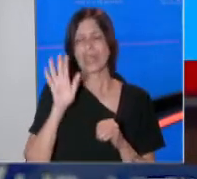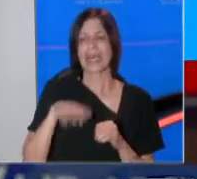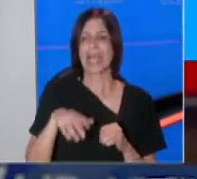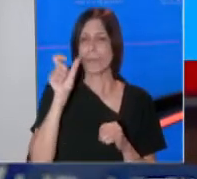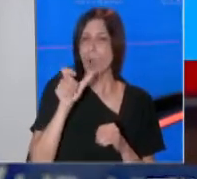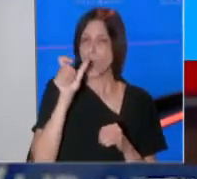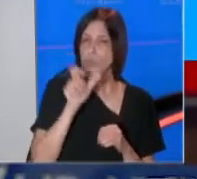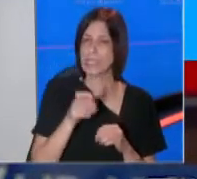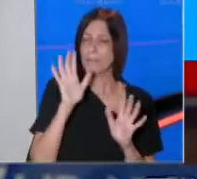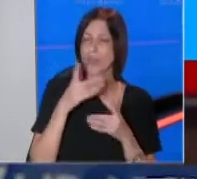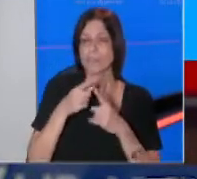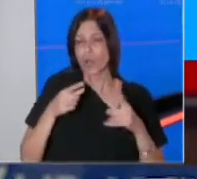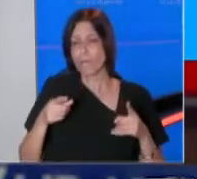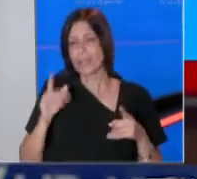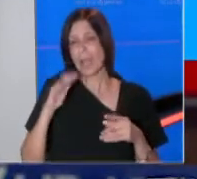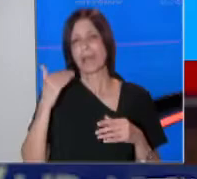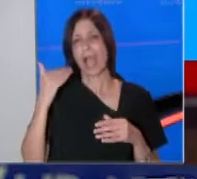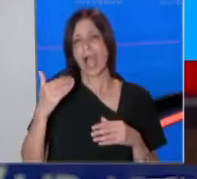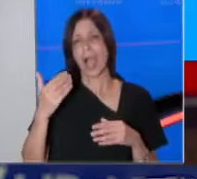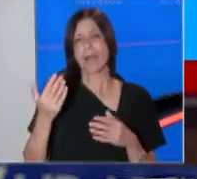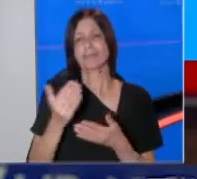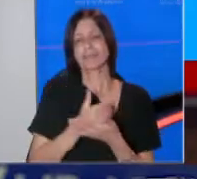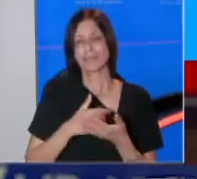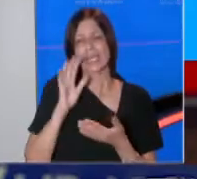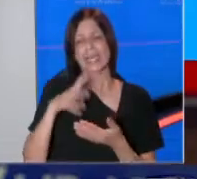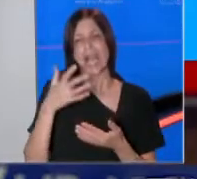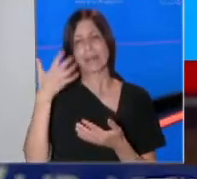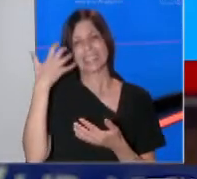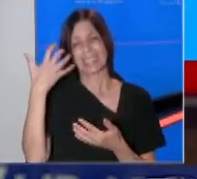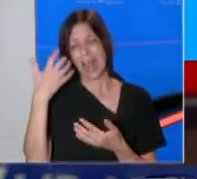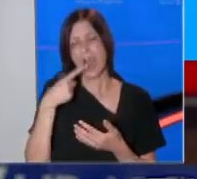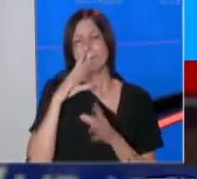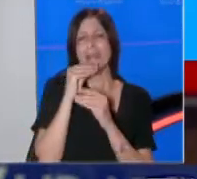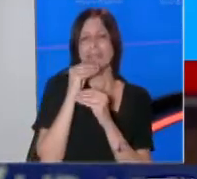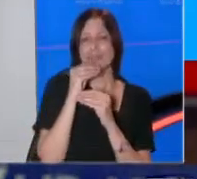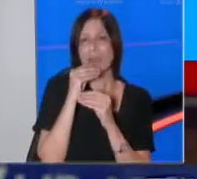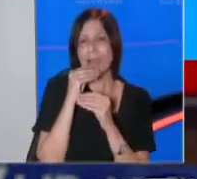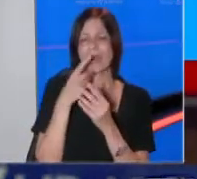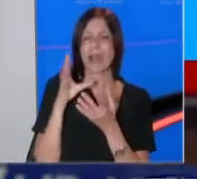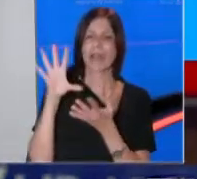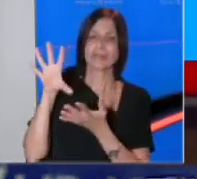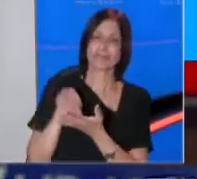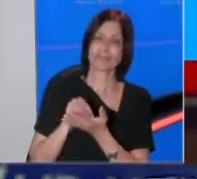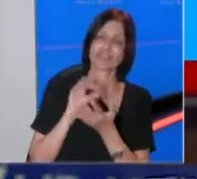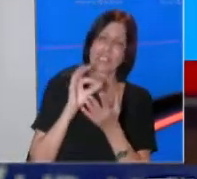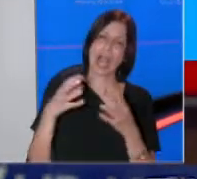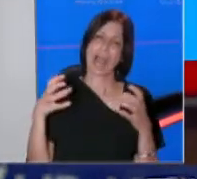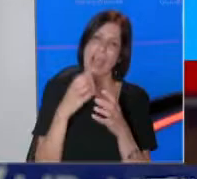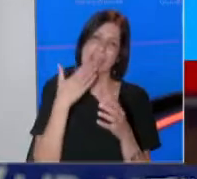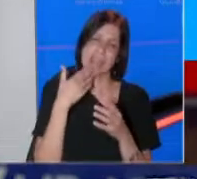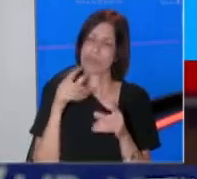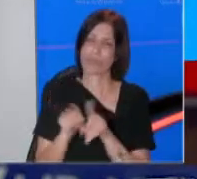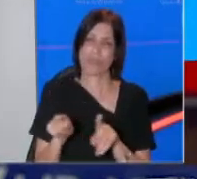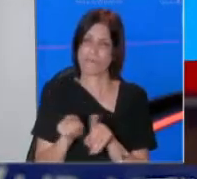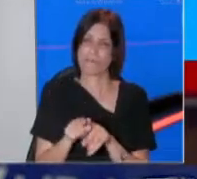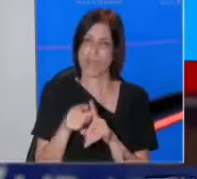מאוד מגוונת, גם ברמה הסוציו-אקונומית, גם ברמת ההשכלה, זאת אומרת שבעצם מדובר על תעתיק של החברה הישראלית, זה אותו דבר.